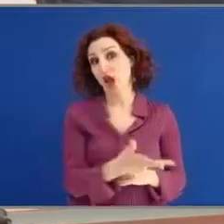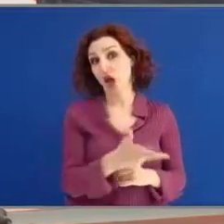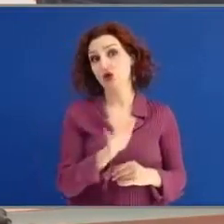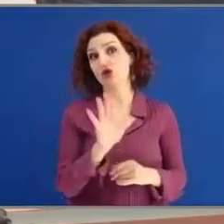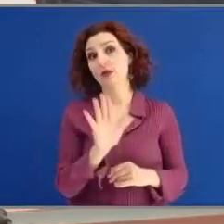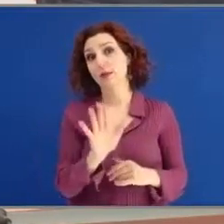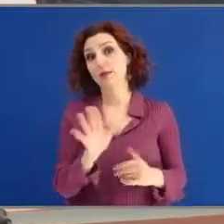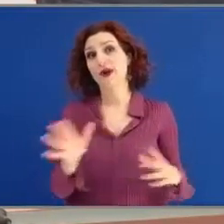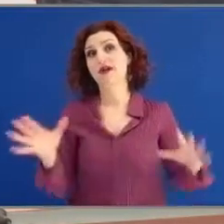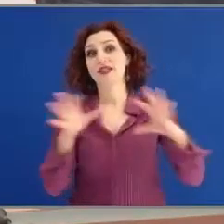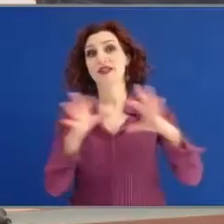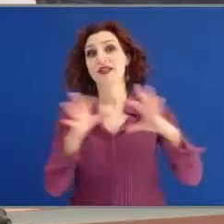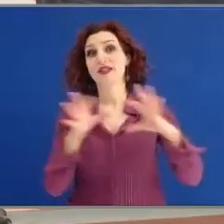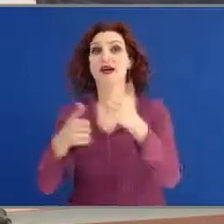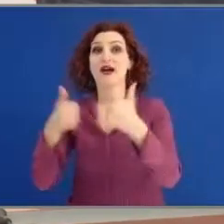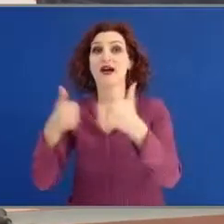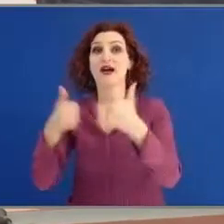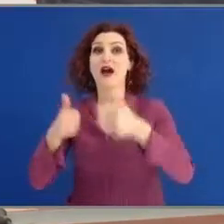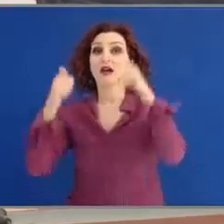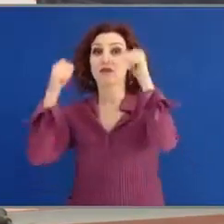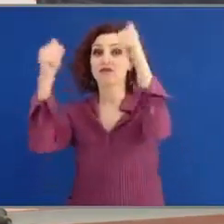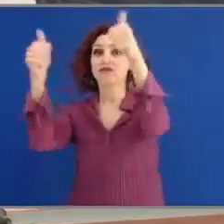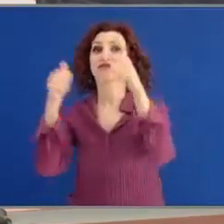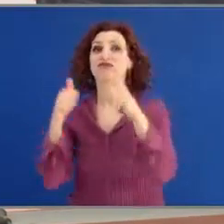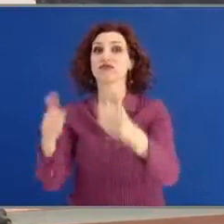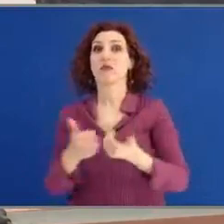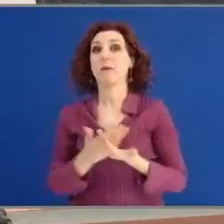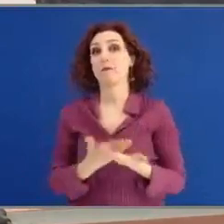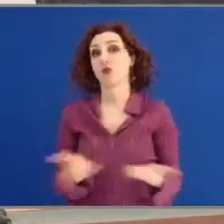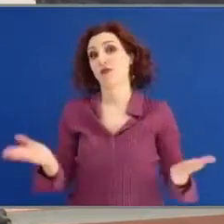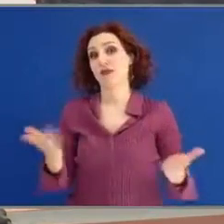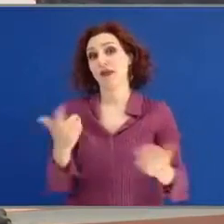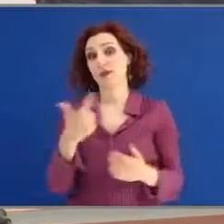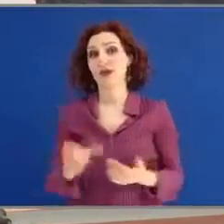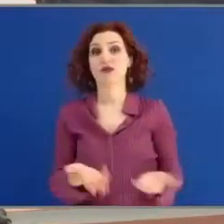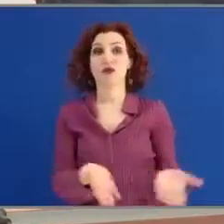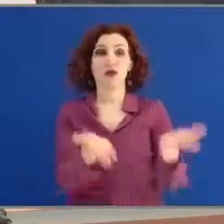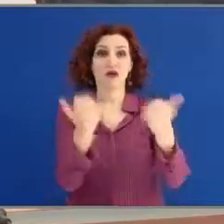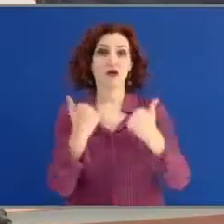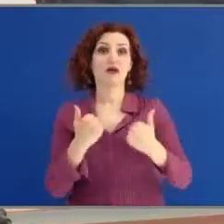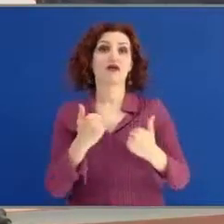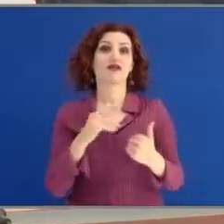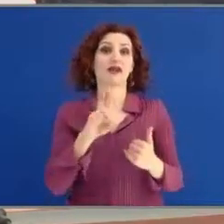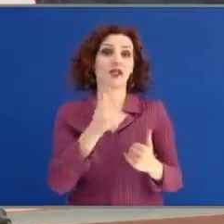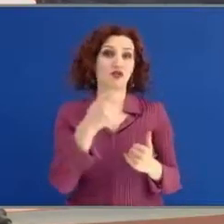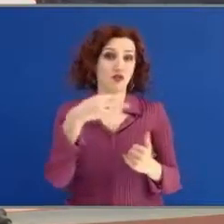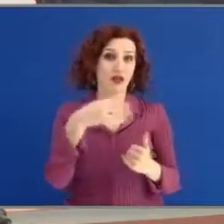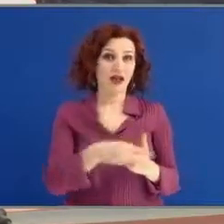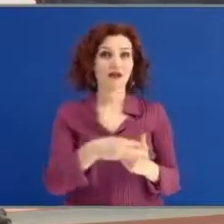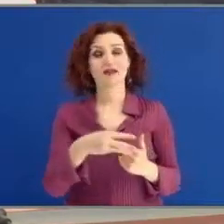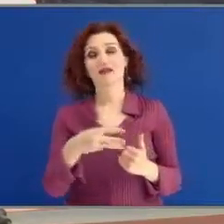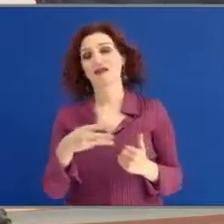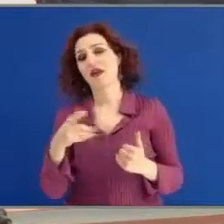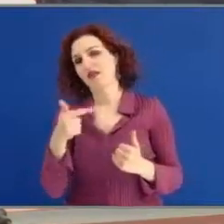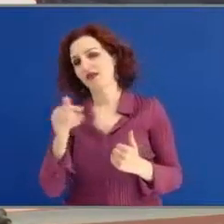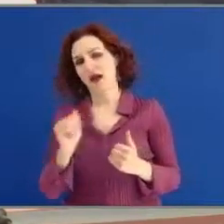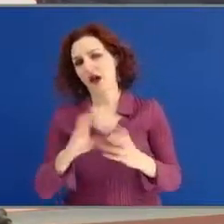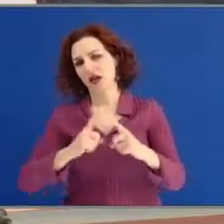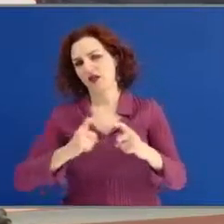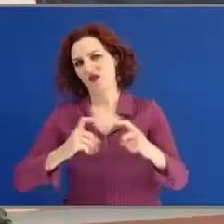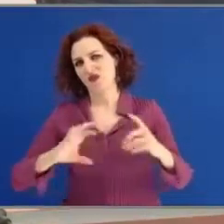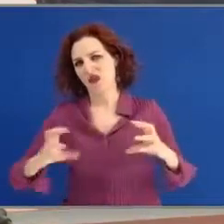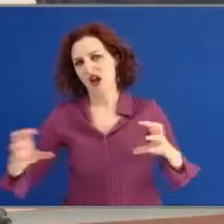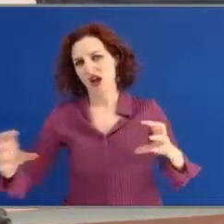gare di evidenza pubblica che devono essere fatte per acquisire risonanze, TAC, angiografi e quello che necessita. Per quanto riguarda il